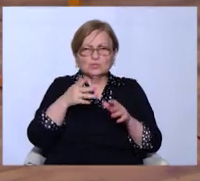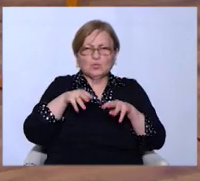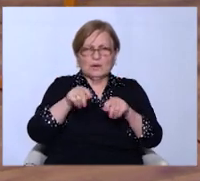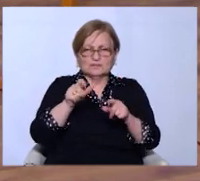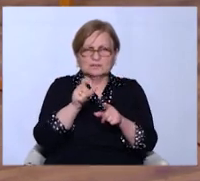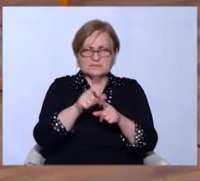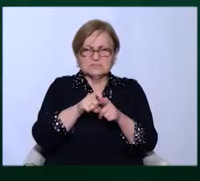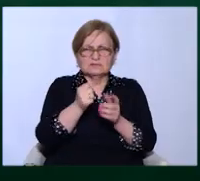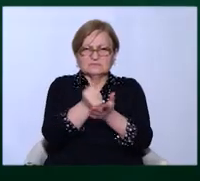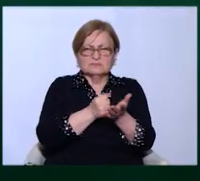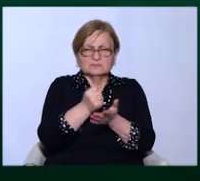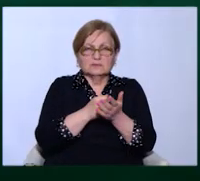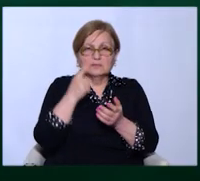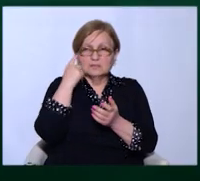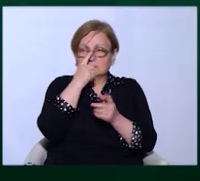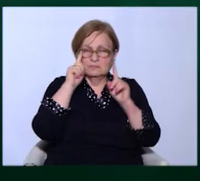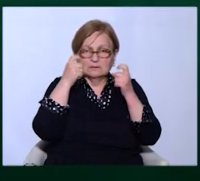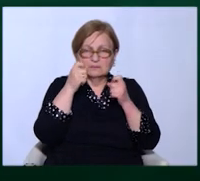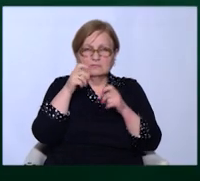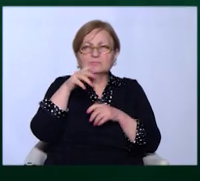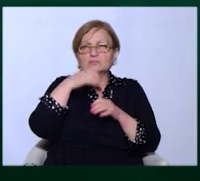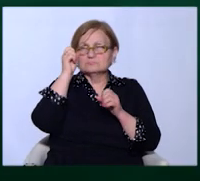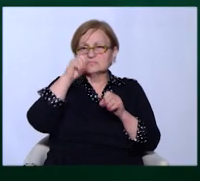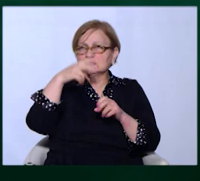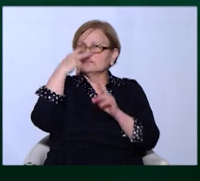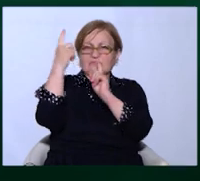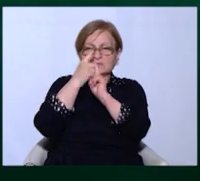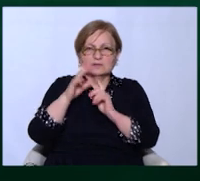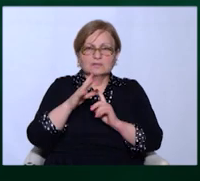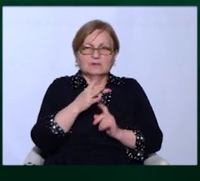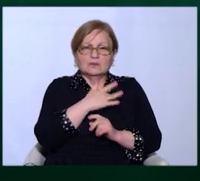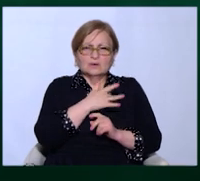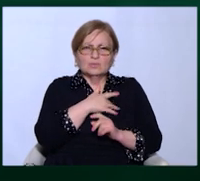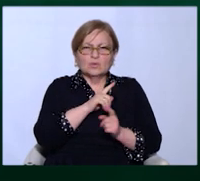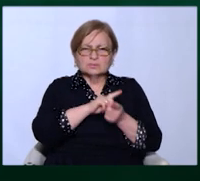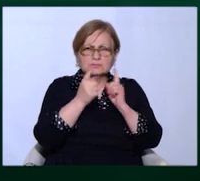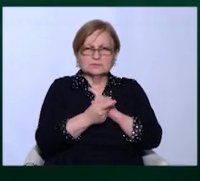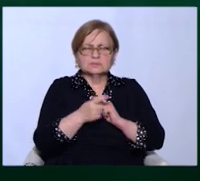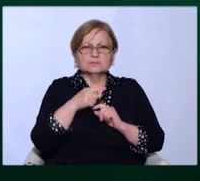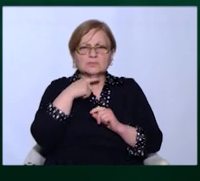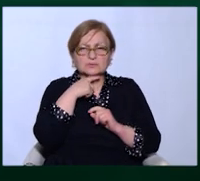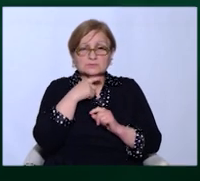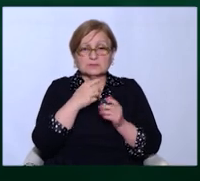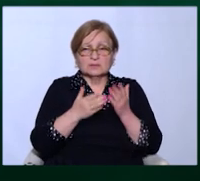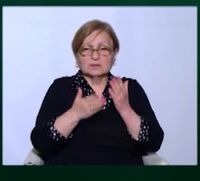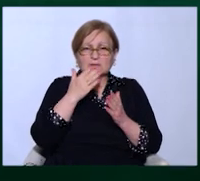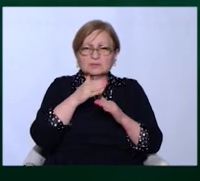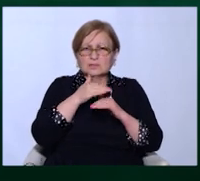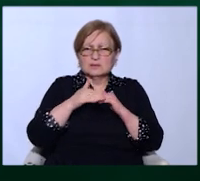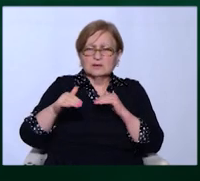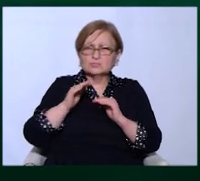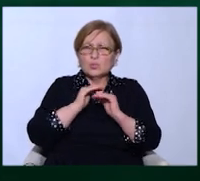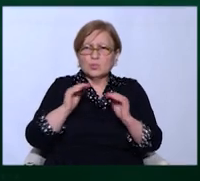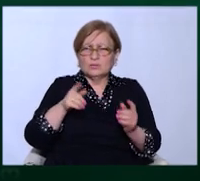სიტყვის მადანი და თვალთა დათხრა, თუ მზეს ქებით ვეღარ დახვდები. ლექსო გულიდან ხორცად რომ ხარ გამონატანი, თუ ნაპიროთ სამუდამოდ